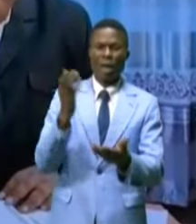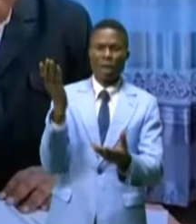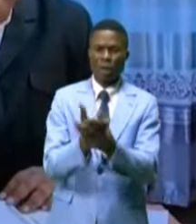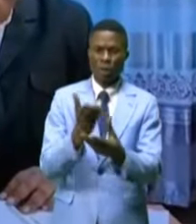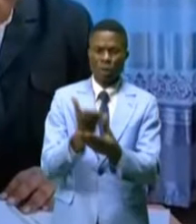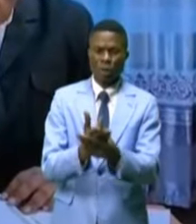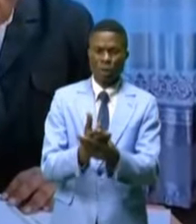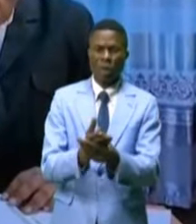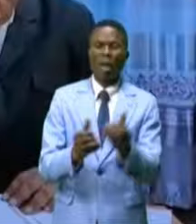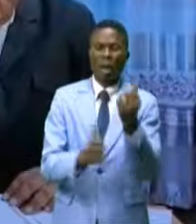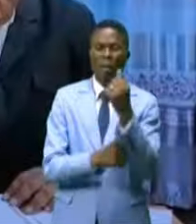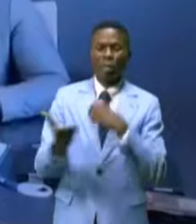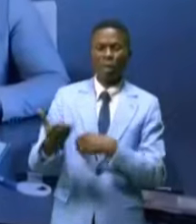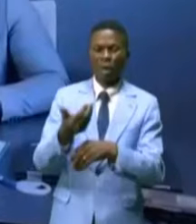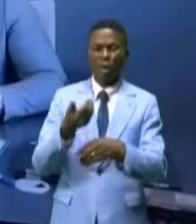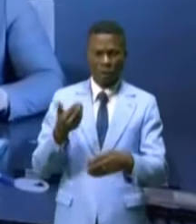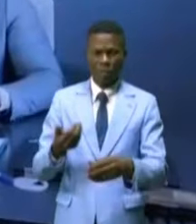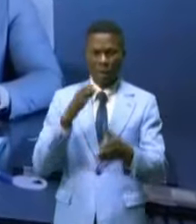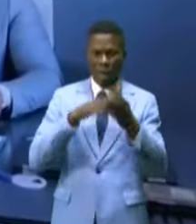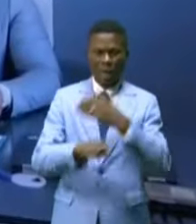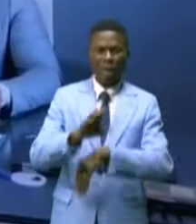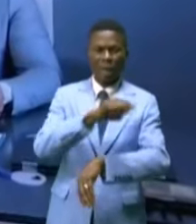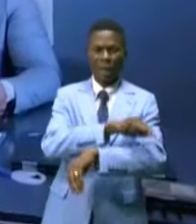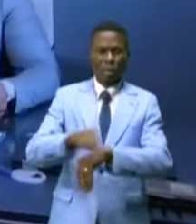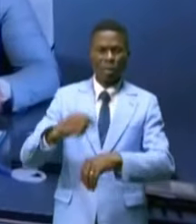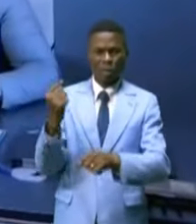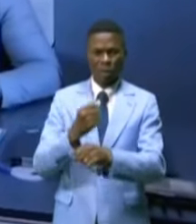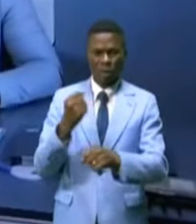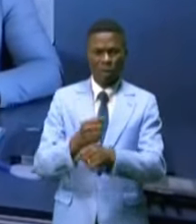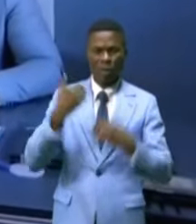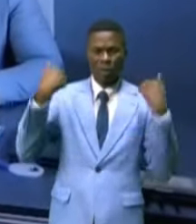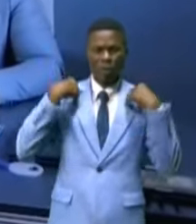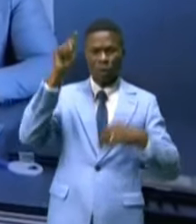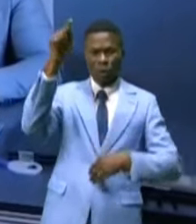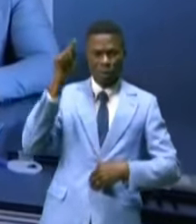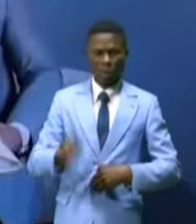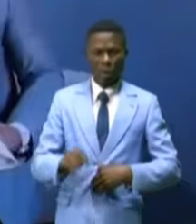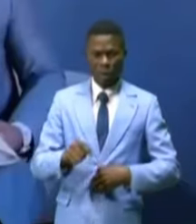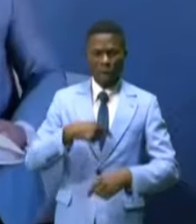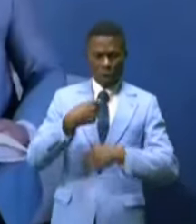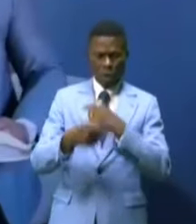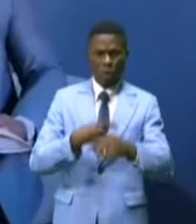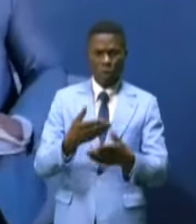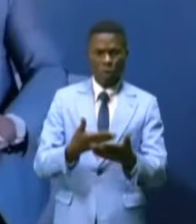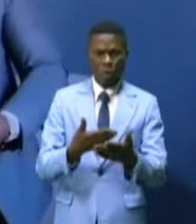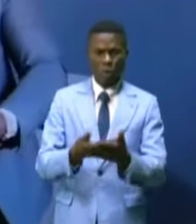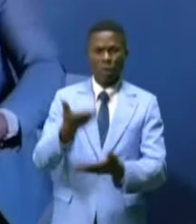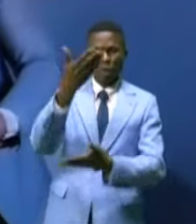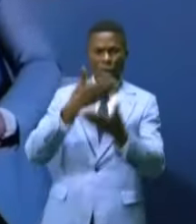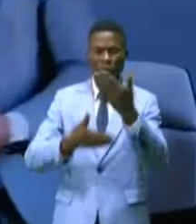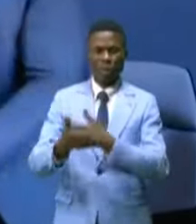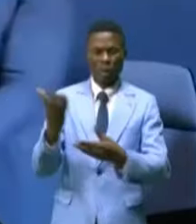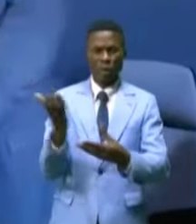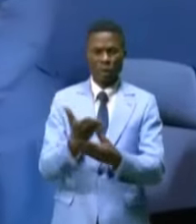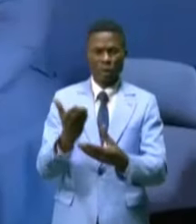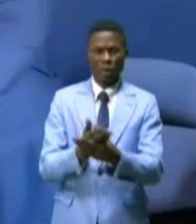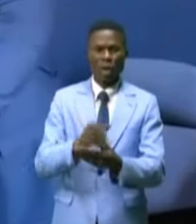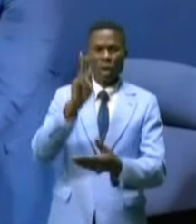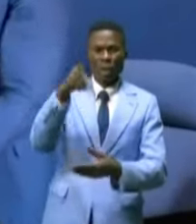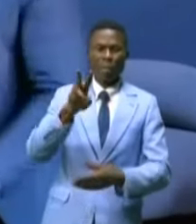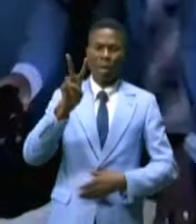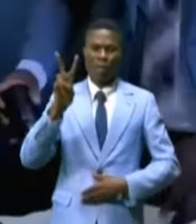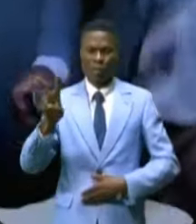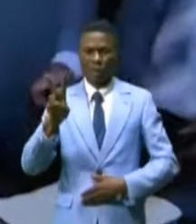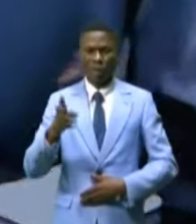les concernés avant de rentrer dans le bureau de travail du chef de division où ils ont procédé à l'échange des copies du PV.